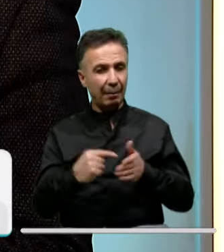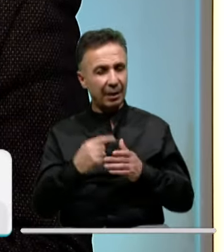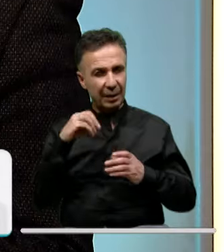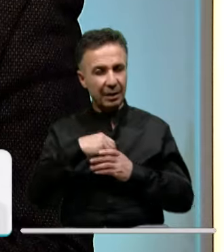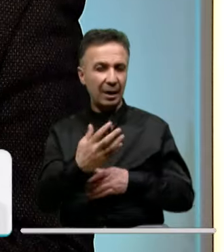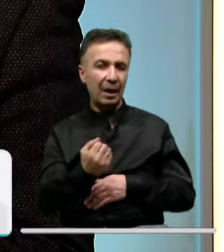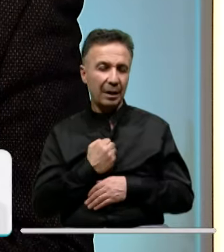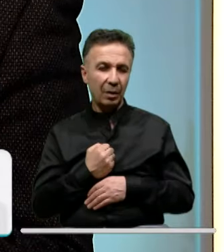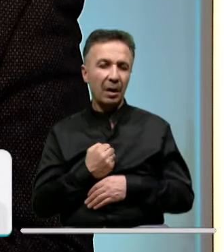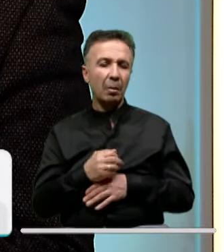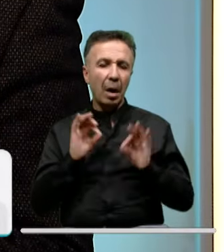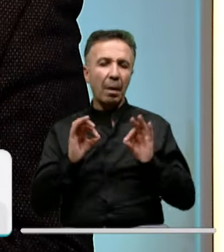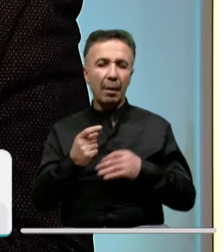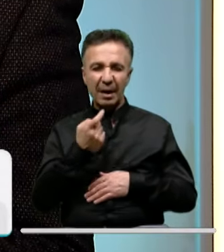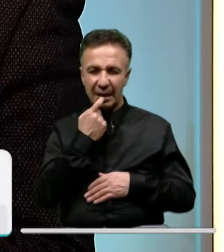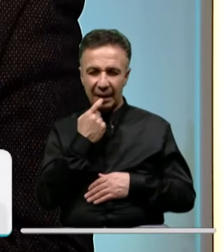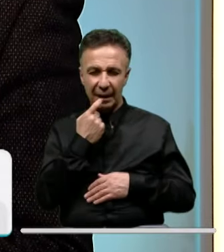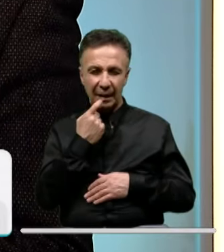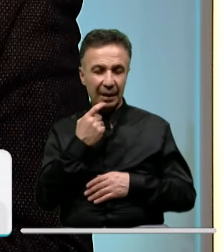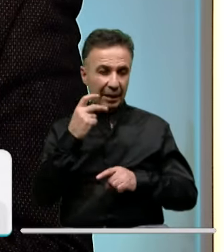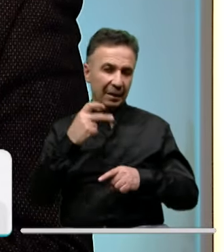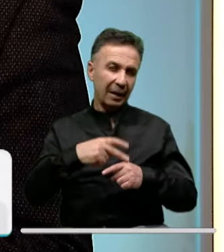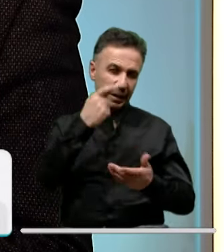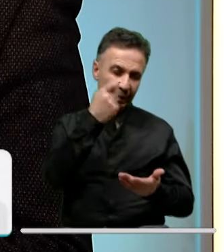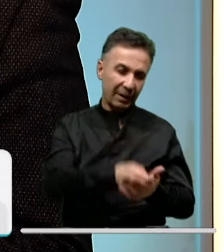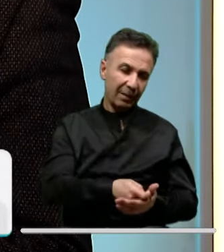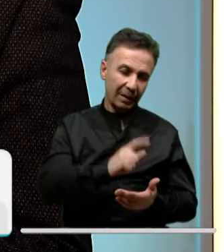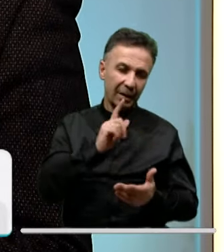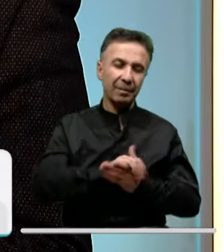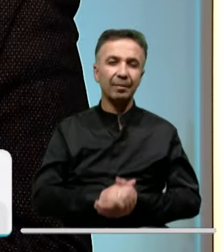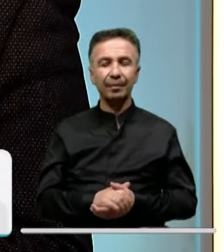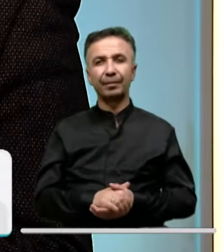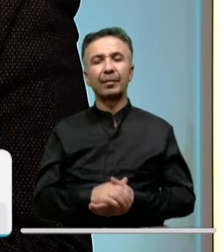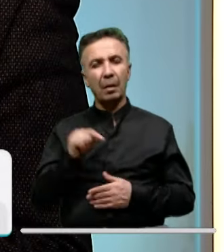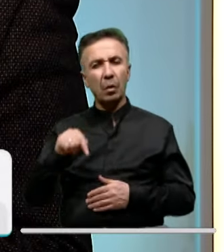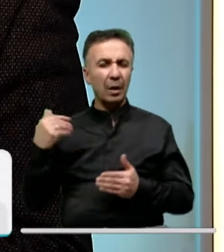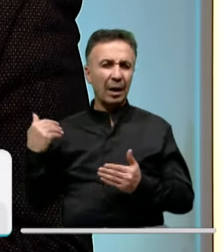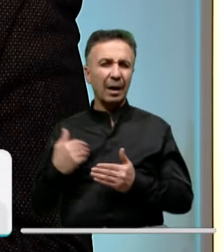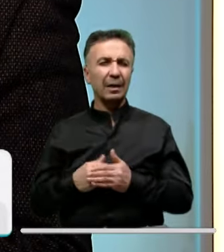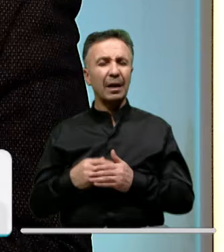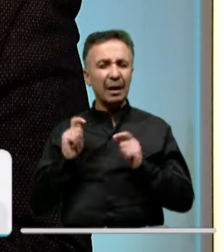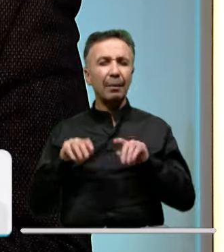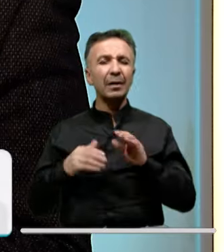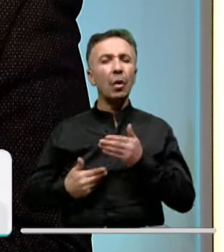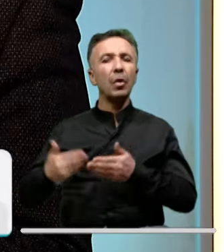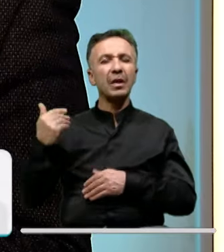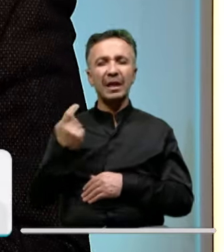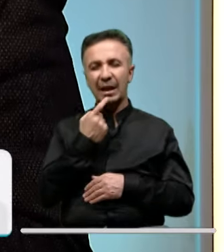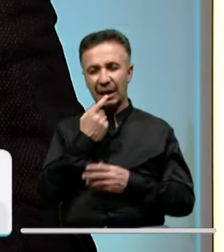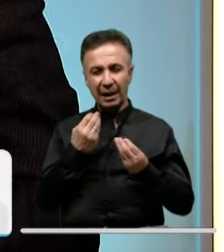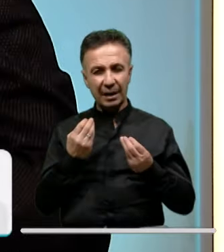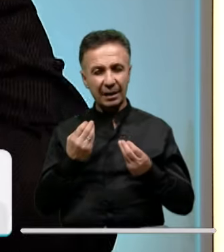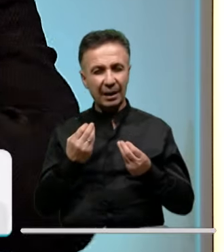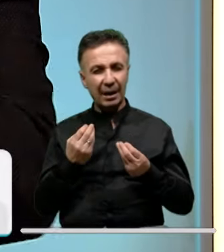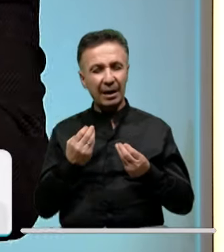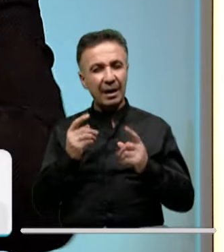şey. Dolayısıyla bunun değeri üzerinden her yıl ne olmalı? Zekatı hesaplanmalı. Bugüne kadar hesaplanmalıysa geçmiş yılların da hesabı yapılabilir.